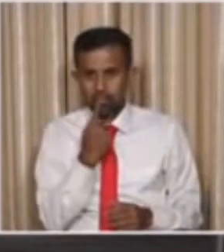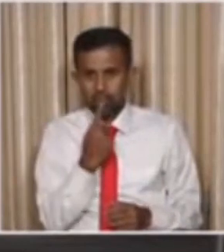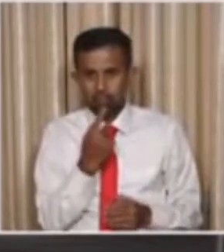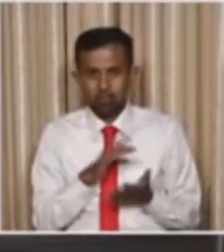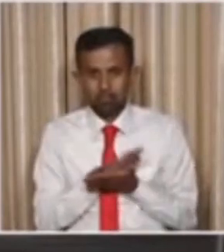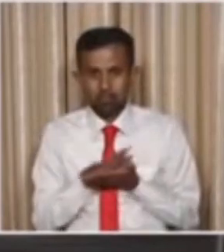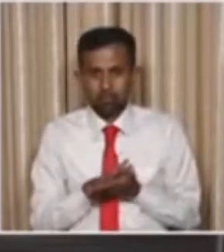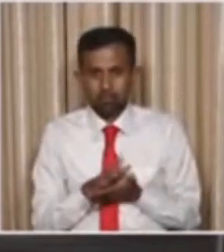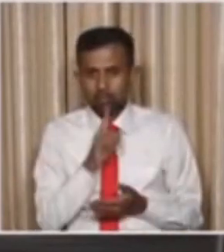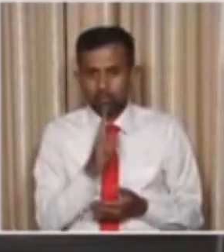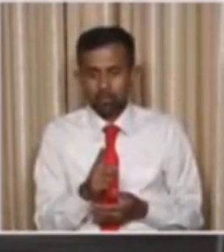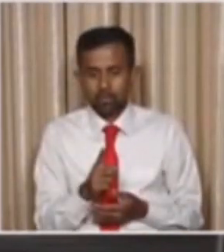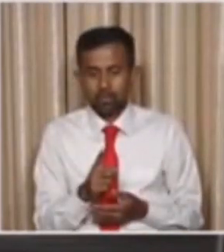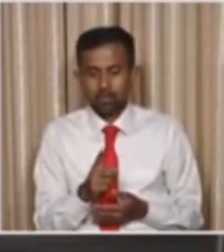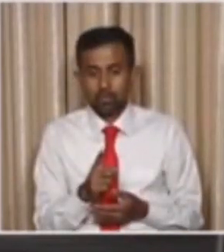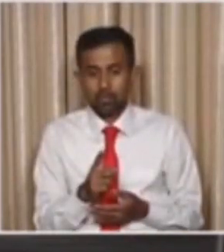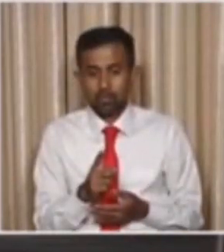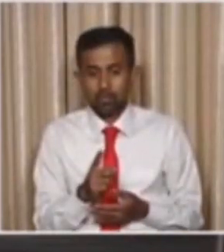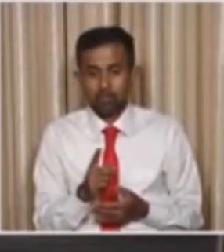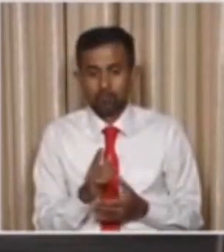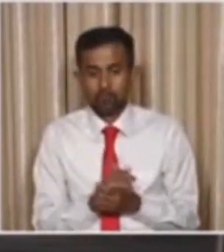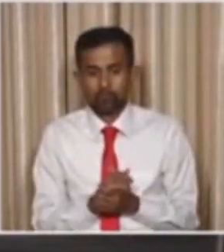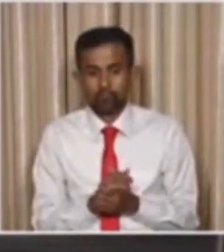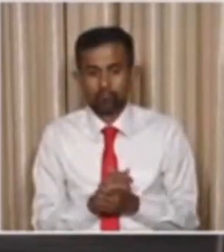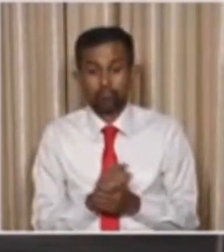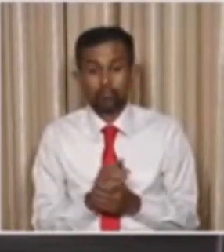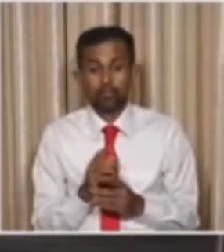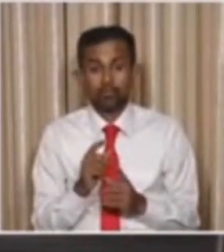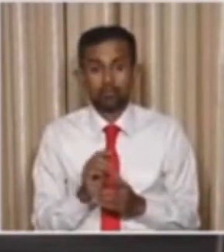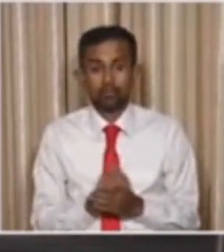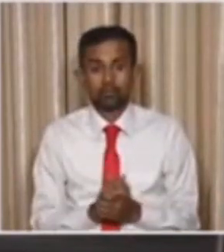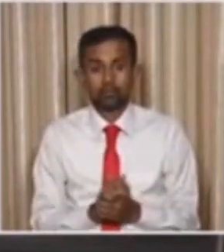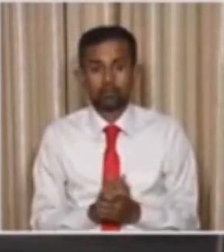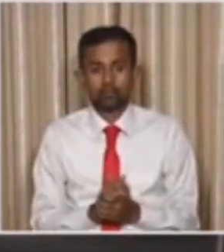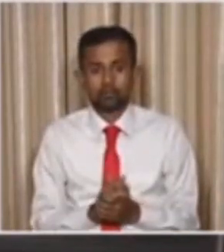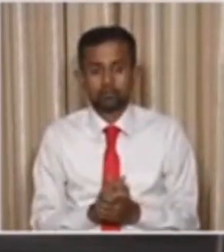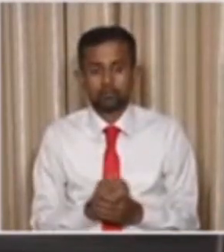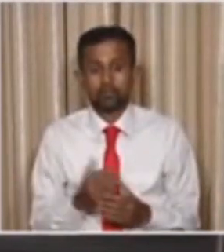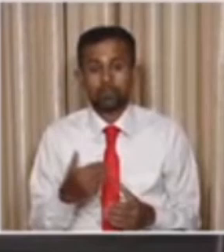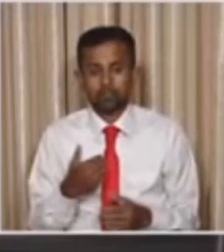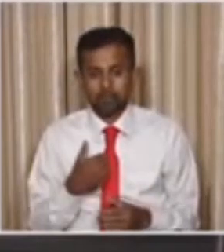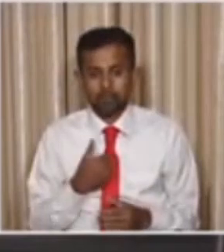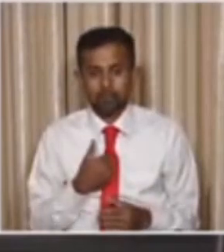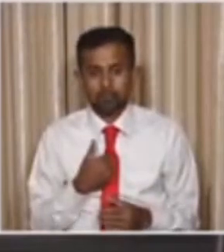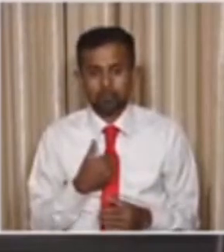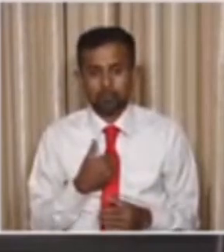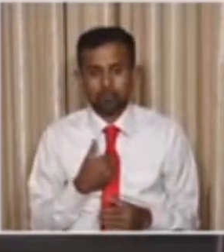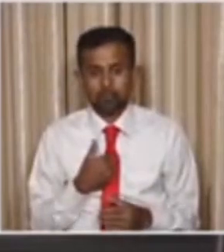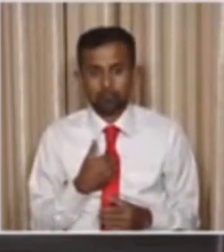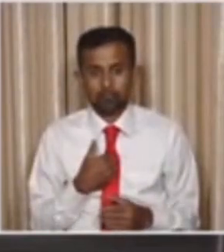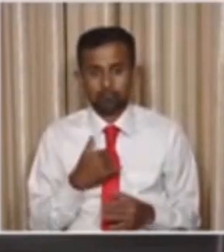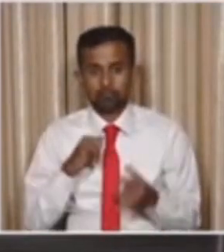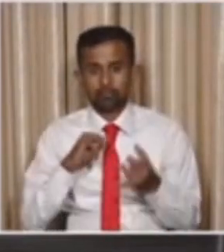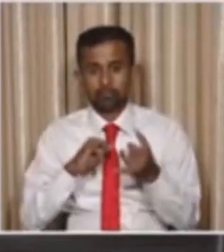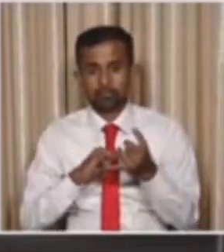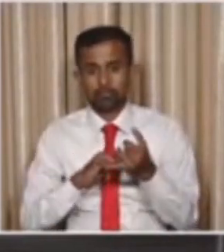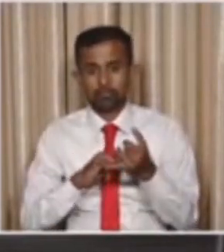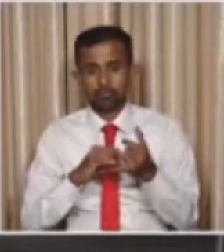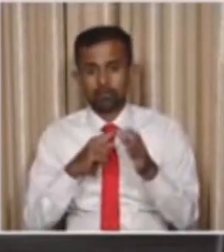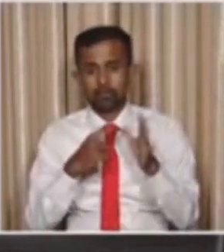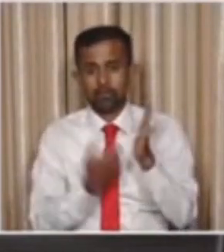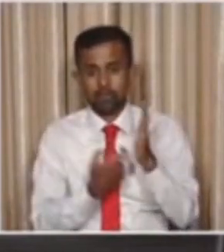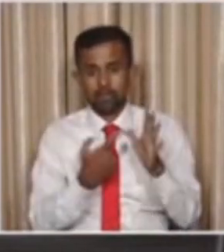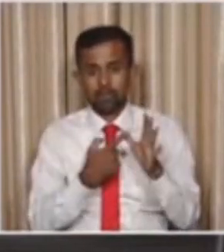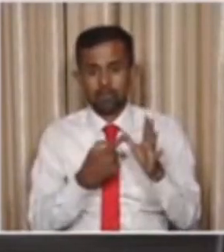පැහැදිලිව කියන්න ඕනේ විතරගේ මන්ත්‍රීතුමනි ගරු මුලාසනේ මන්ත්‍රීතුමනි මම සරා සෙල්ලම් කරපු